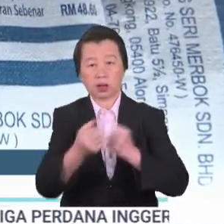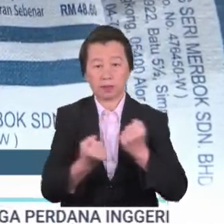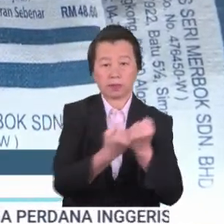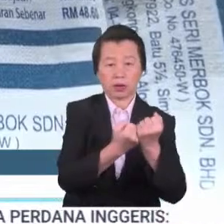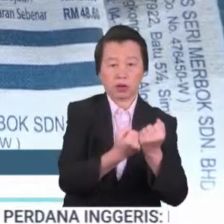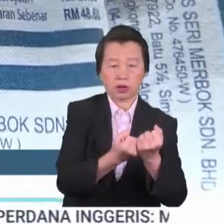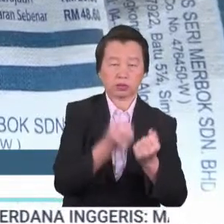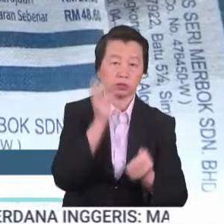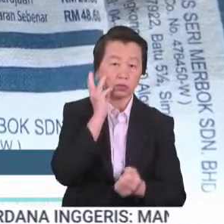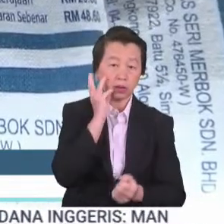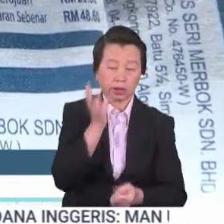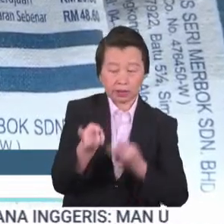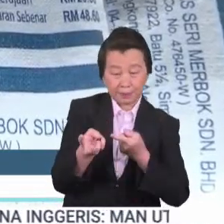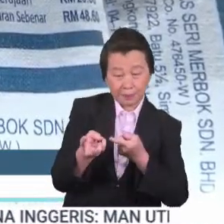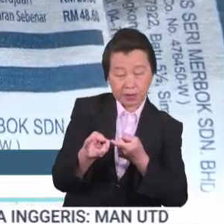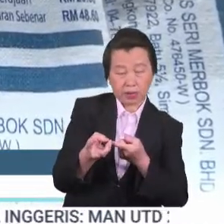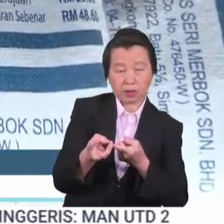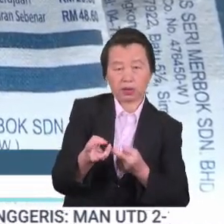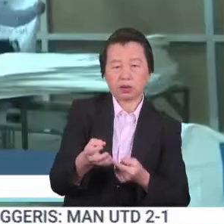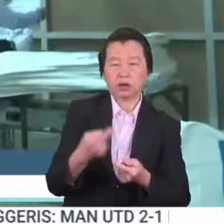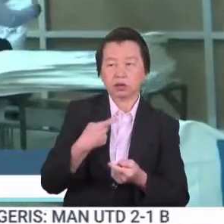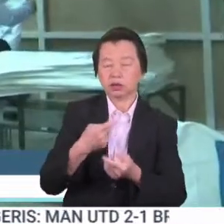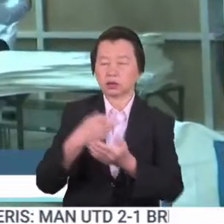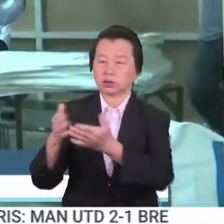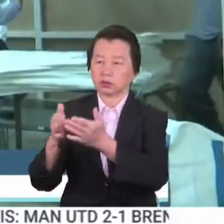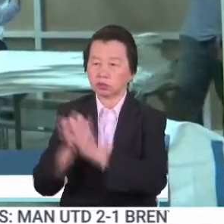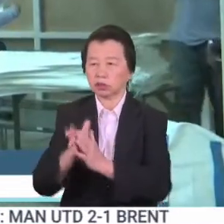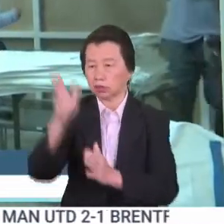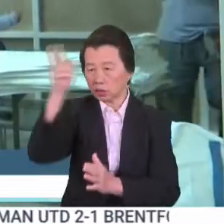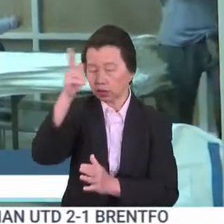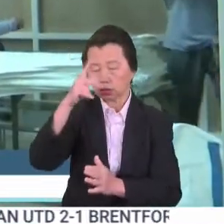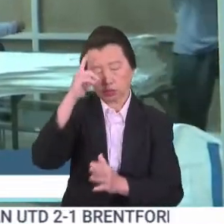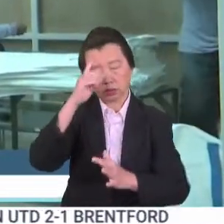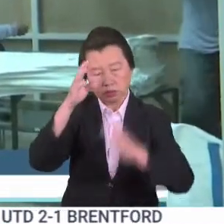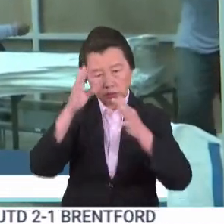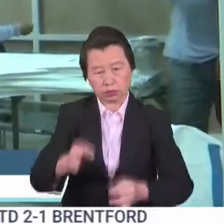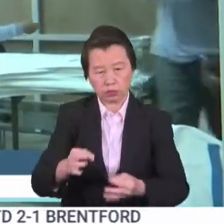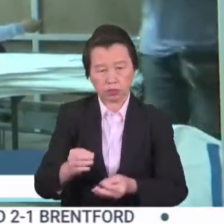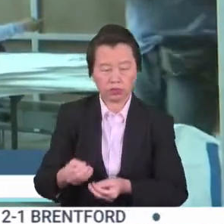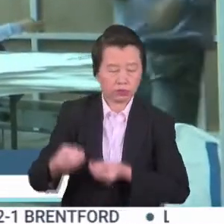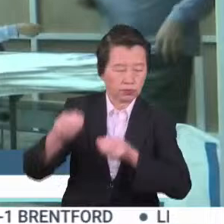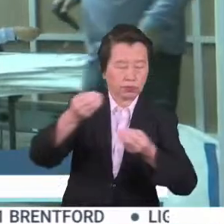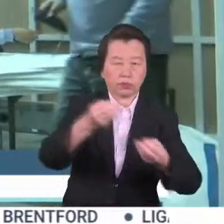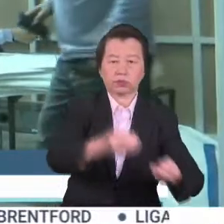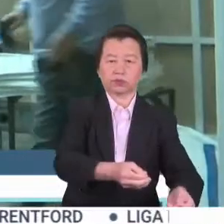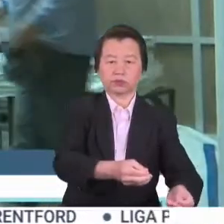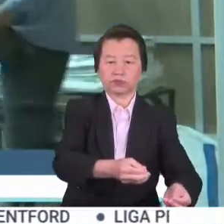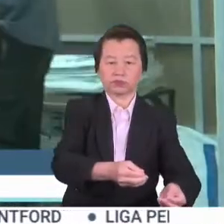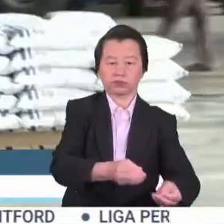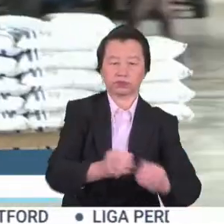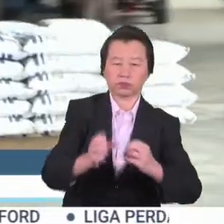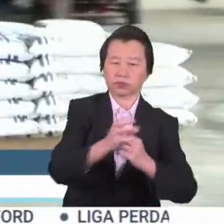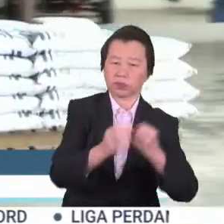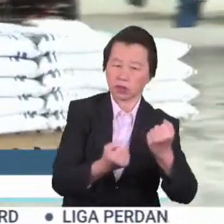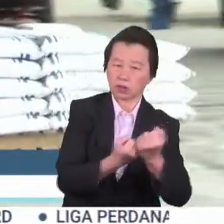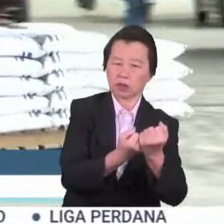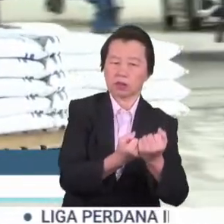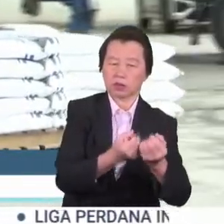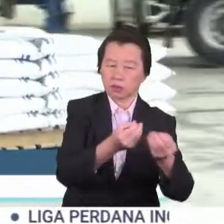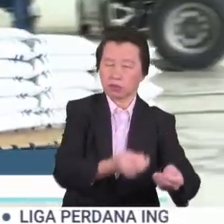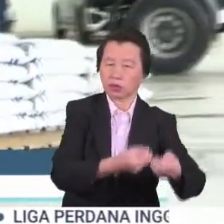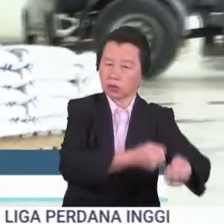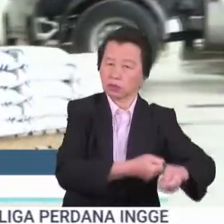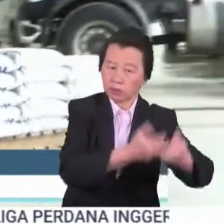padi penih Pun minta kita minta kerajaan putuskan Salurkan kepada apa subsidi padi P terus kepada